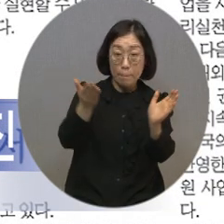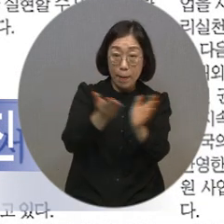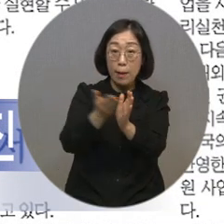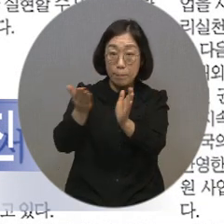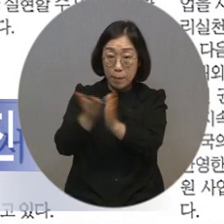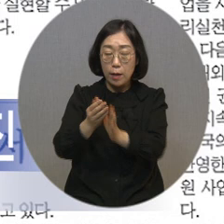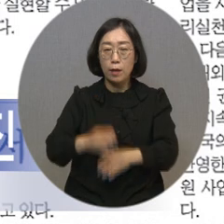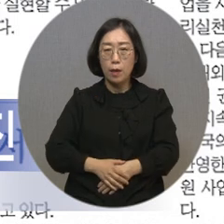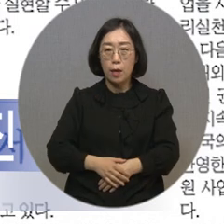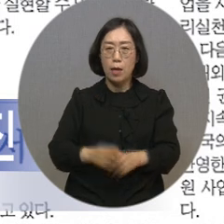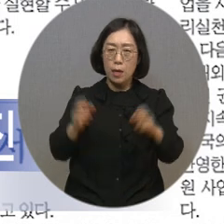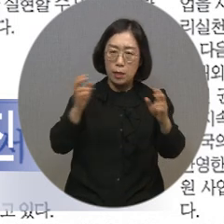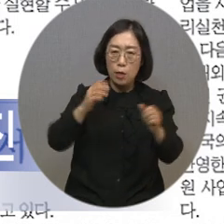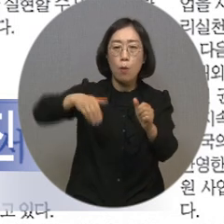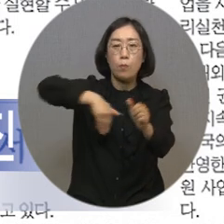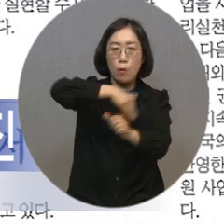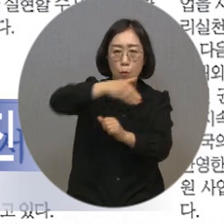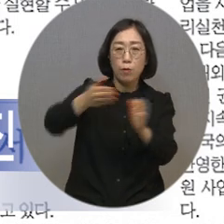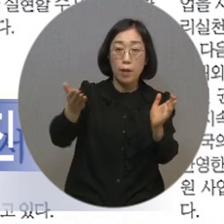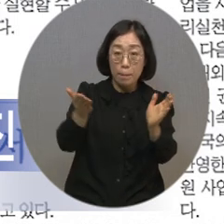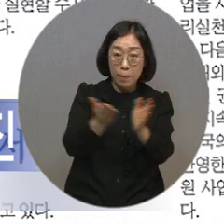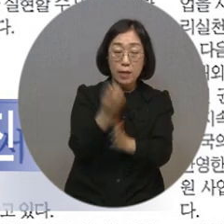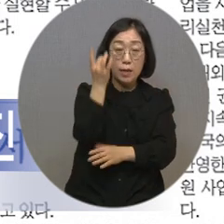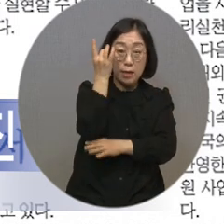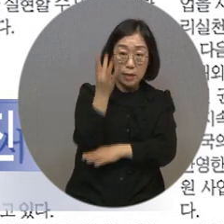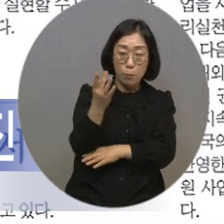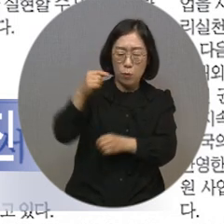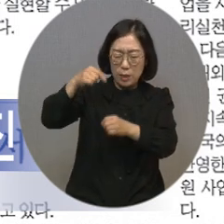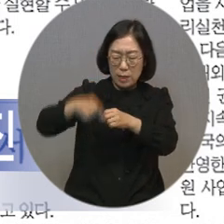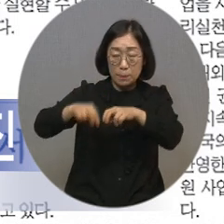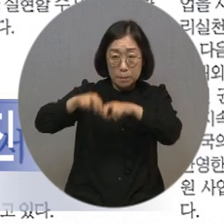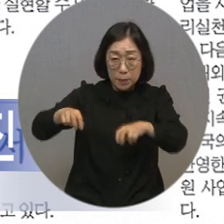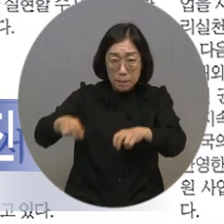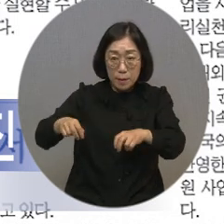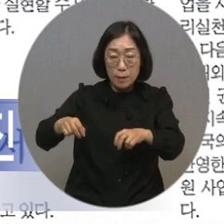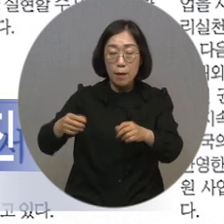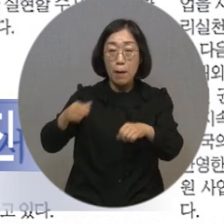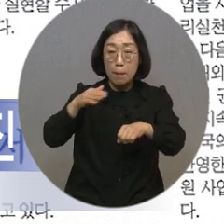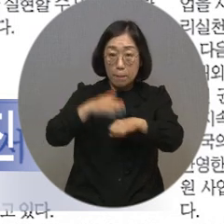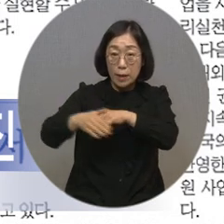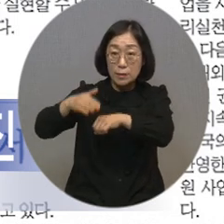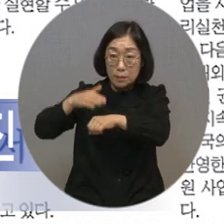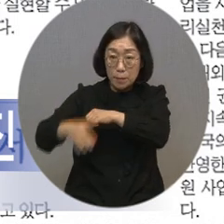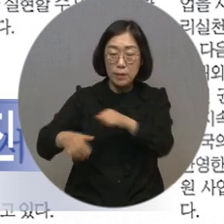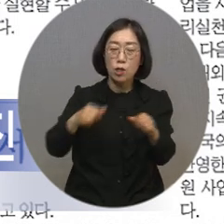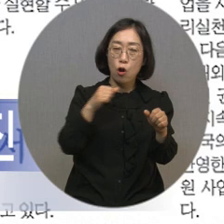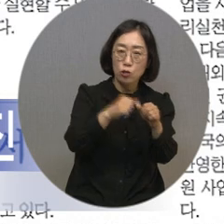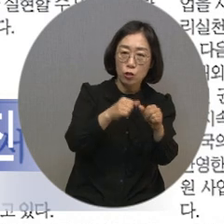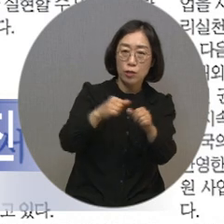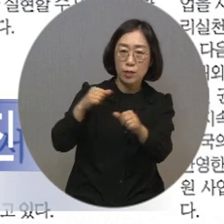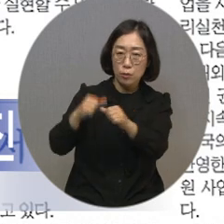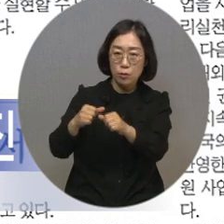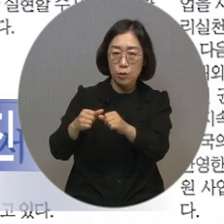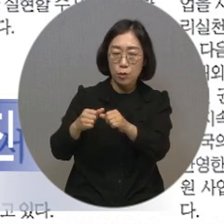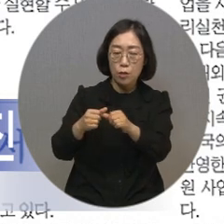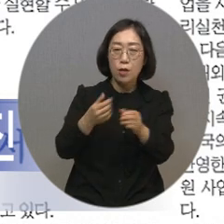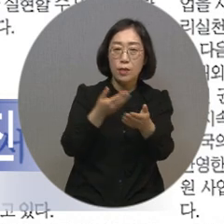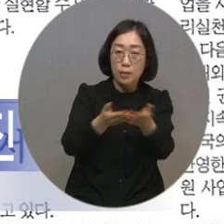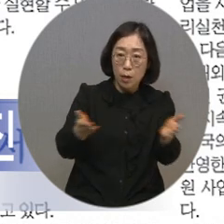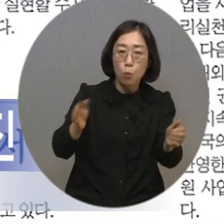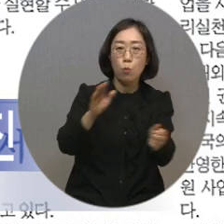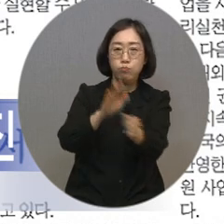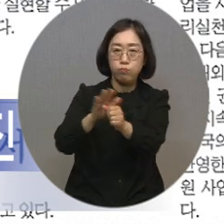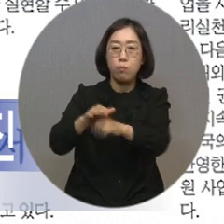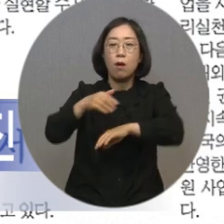위해서 기업 여권에 맞는 기본형과 심화형 등의 유형으로이 전문화된 컨설팅을 제공한다는